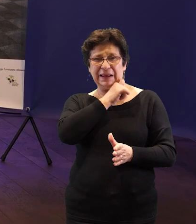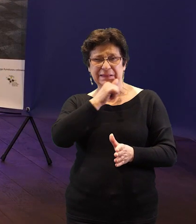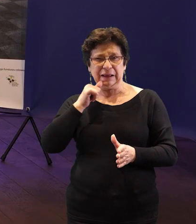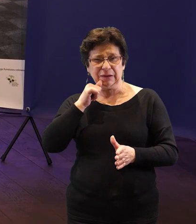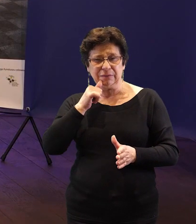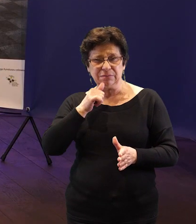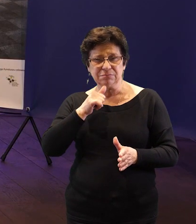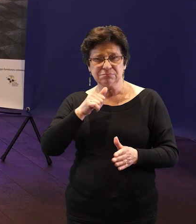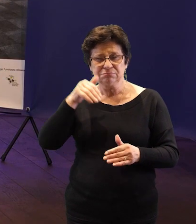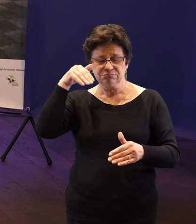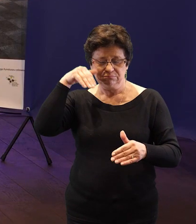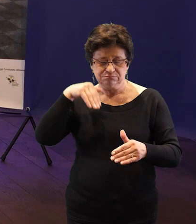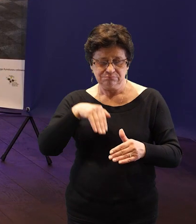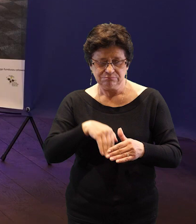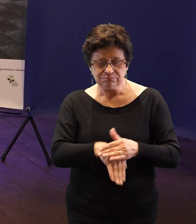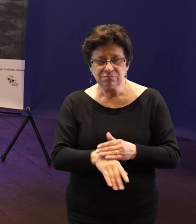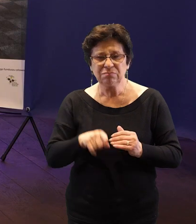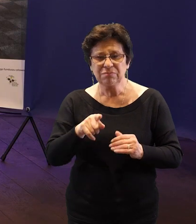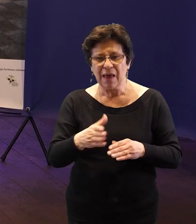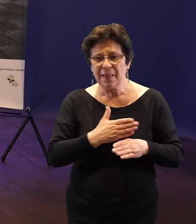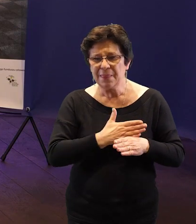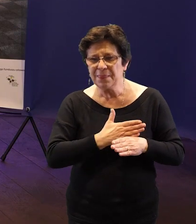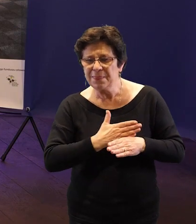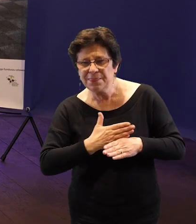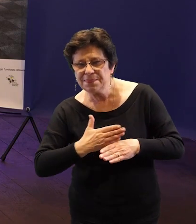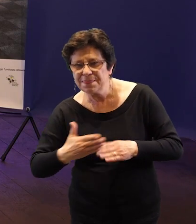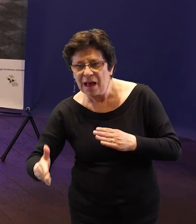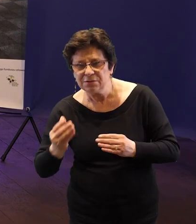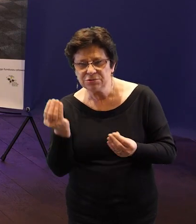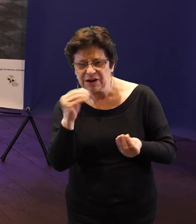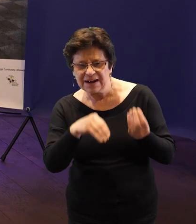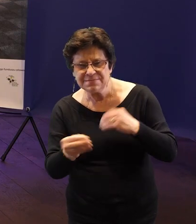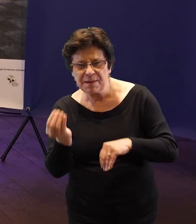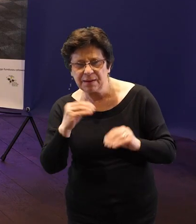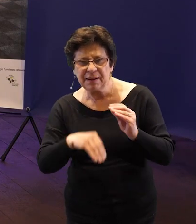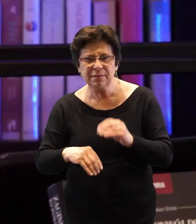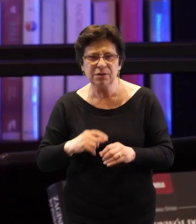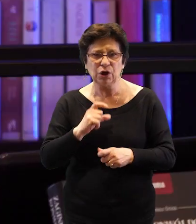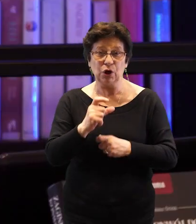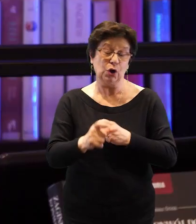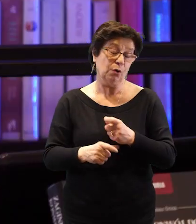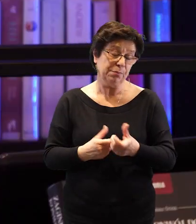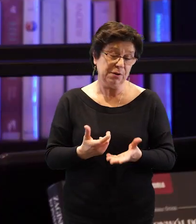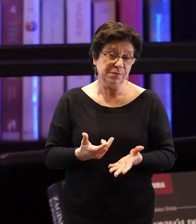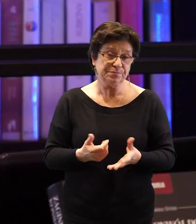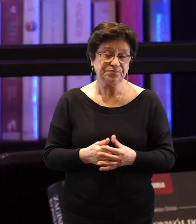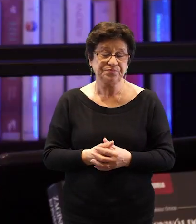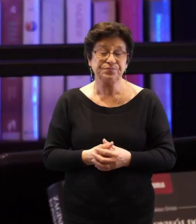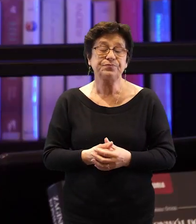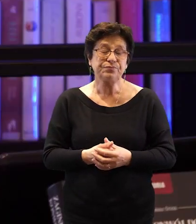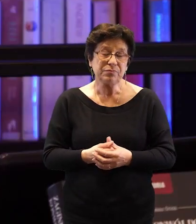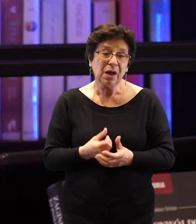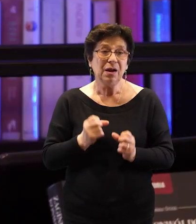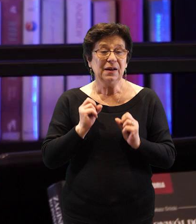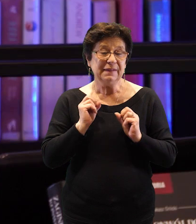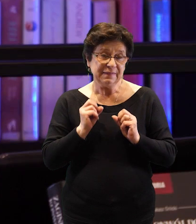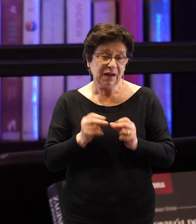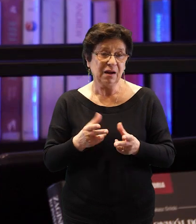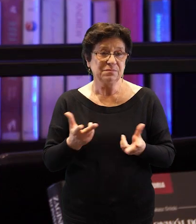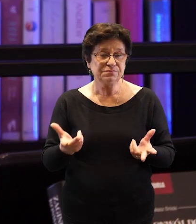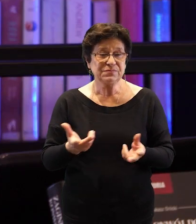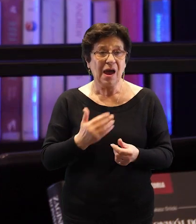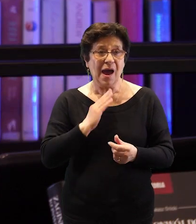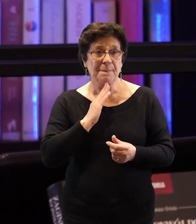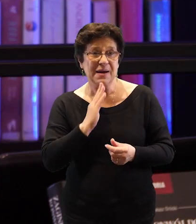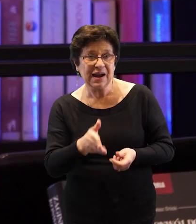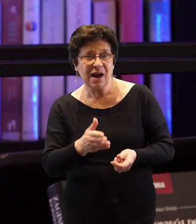i tam poddały je dalszym testom, dalszym eksperymentom. No, argument był logiczny, no bo Amerykanie i